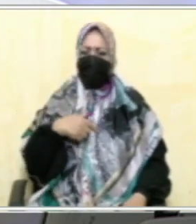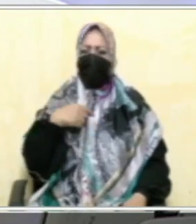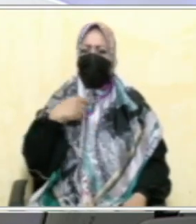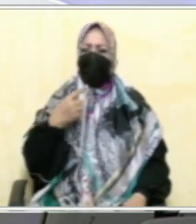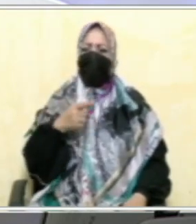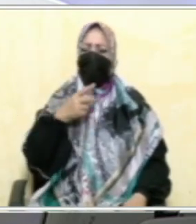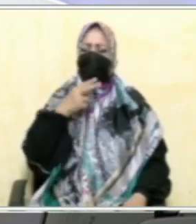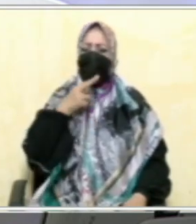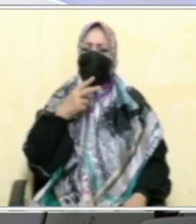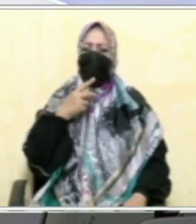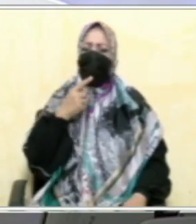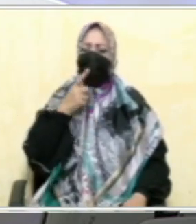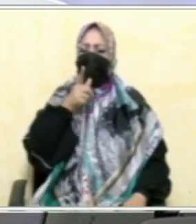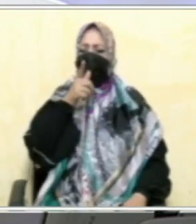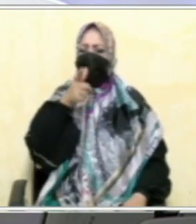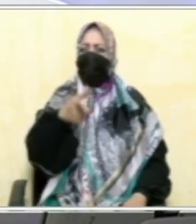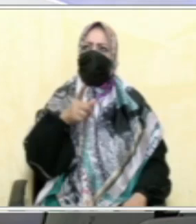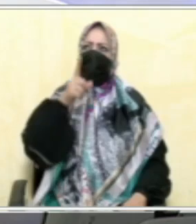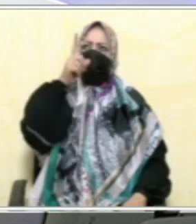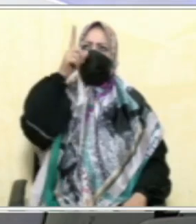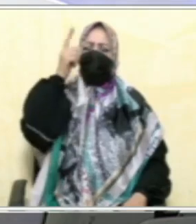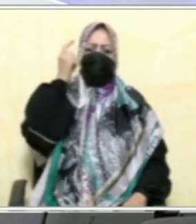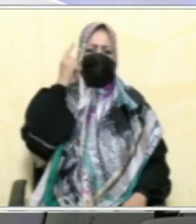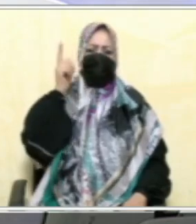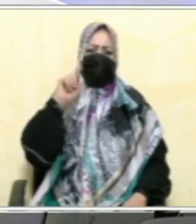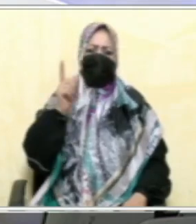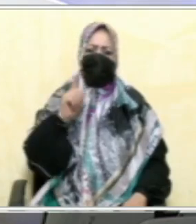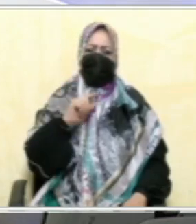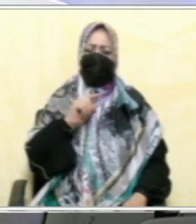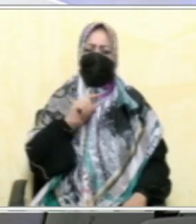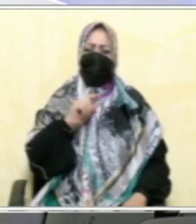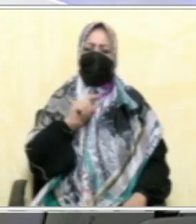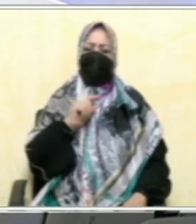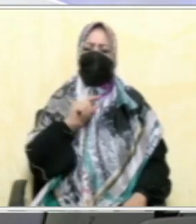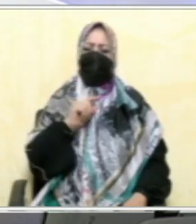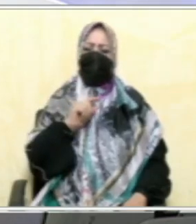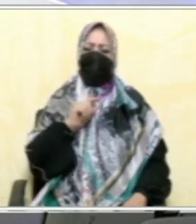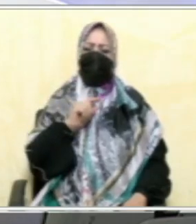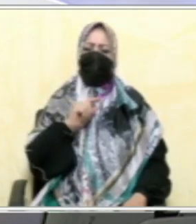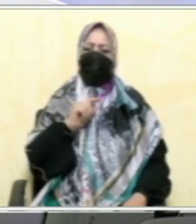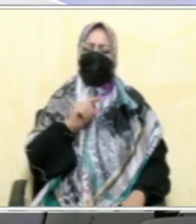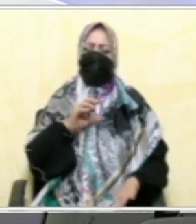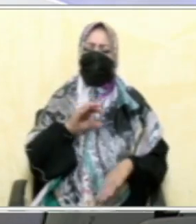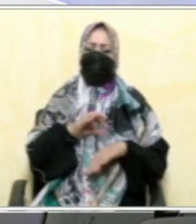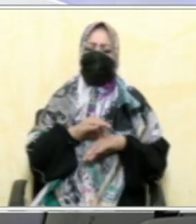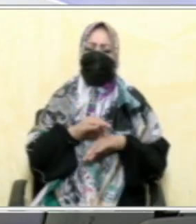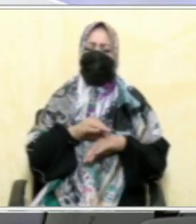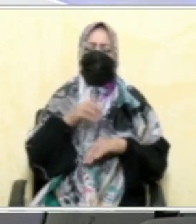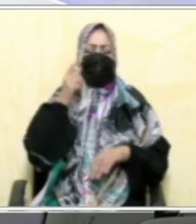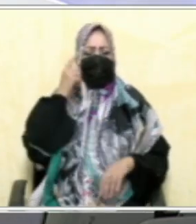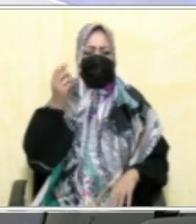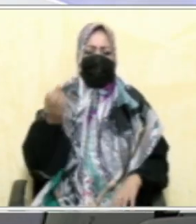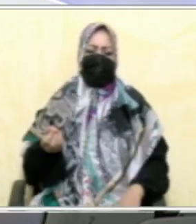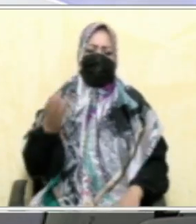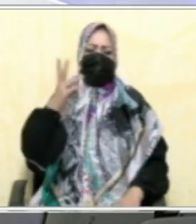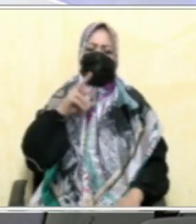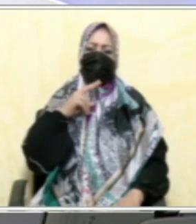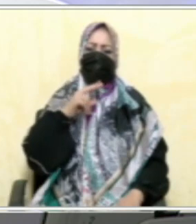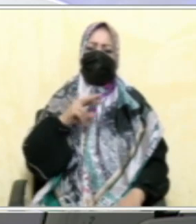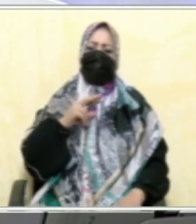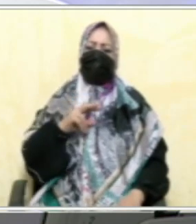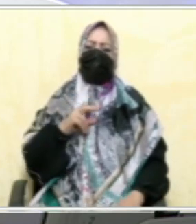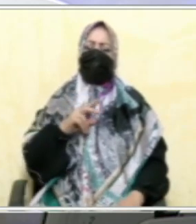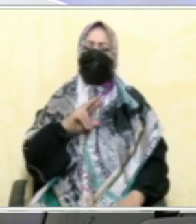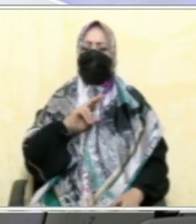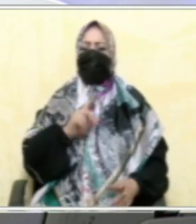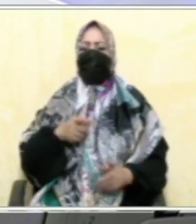أن يفتي ولا أن يتكلم في أمور الشرع، تو غير المفتين لا يجوز له أن يتكلم إلا بيقين، إلا بحاجة